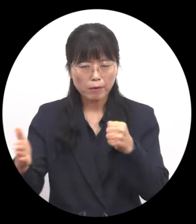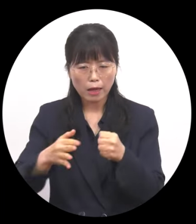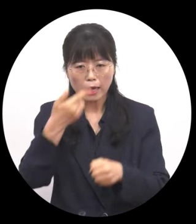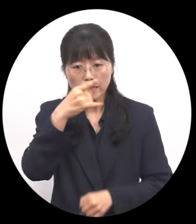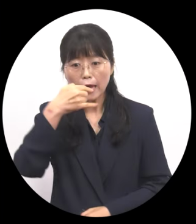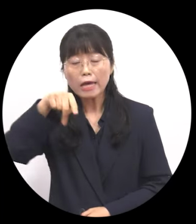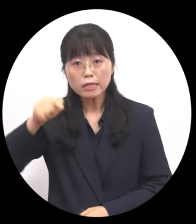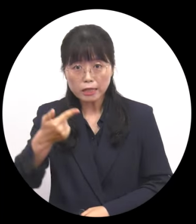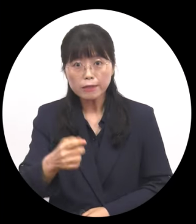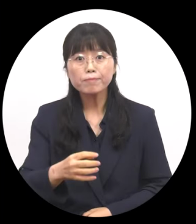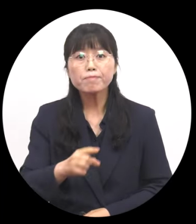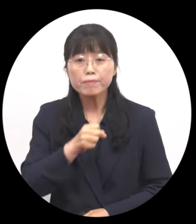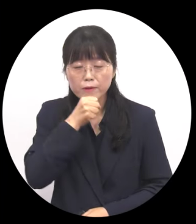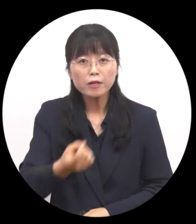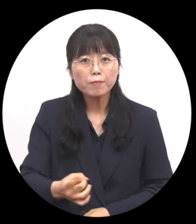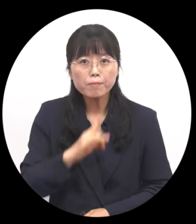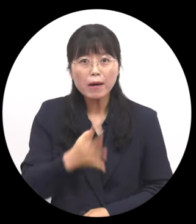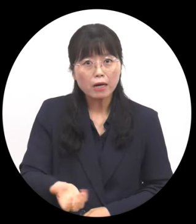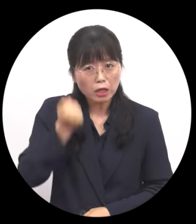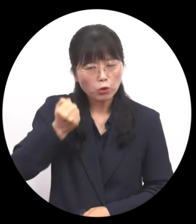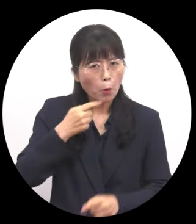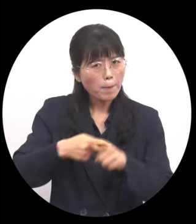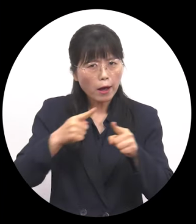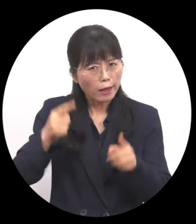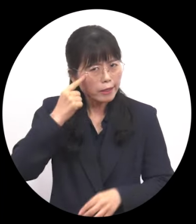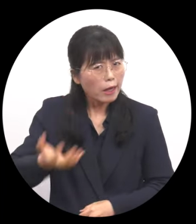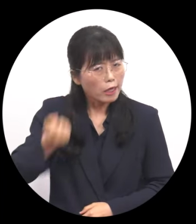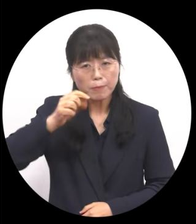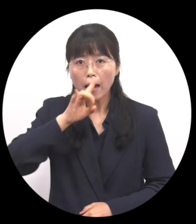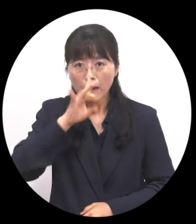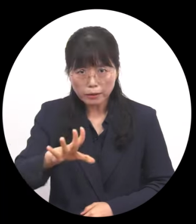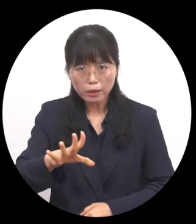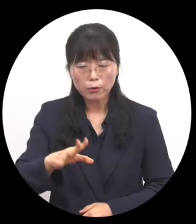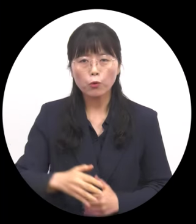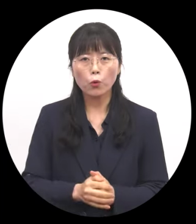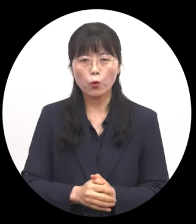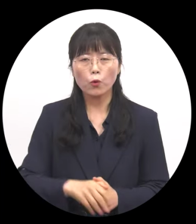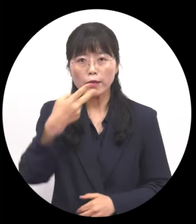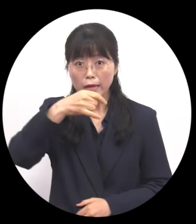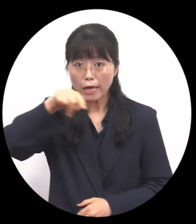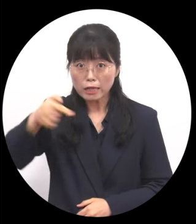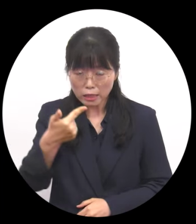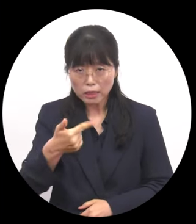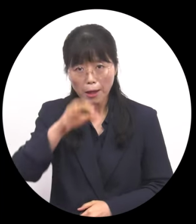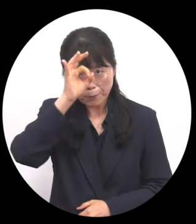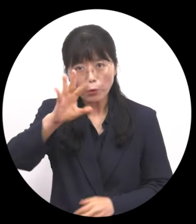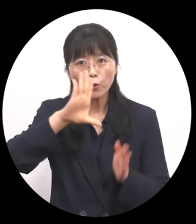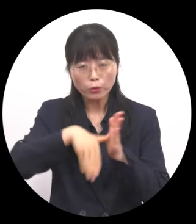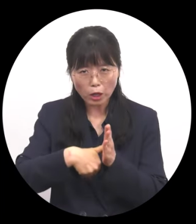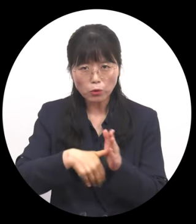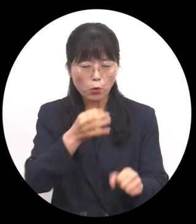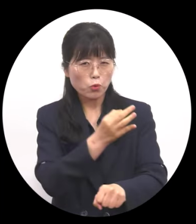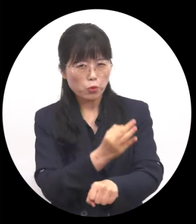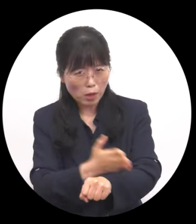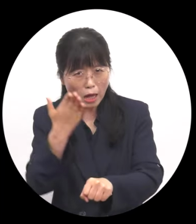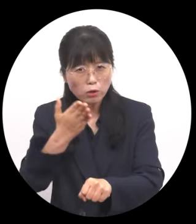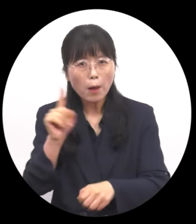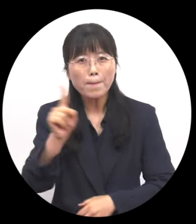내신 등급만 가지고 평가한다라고 생각하시면 안 되고요. 저희가 내신 등급을 볼 때에도 그냥